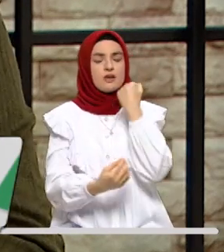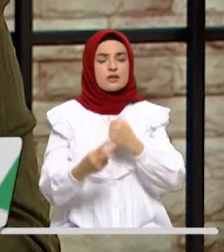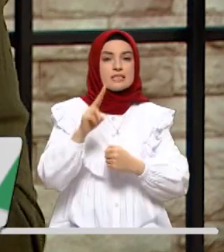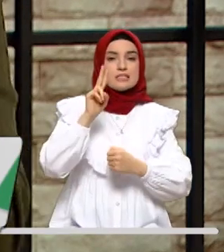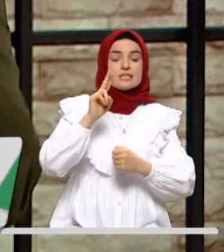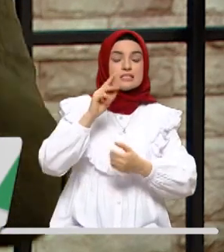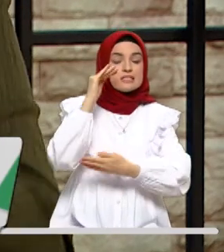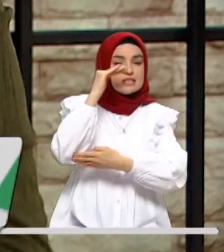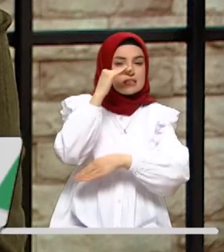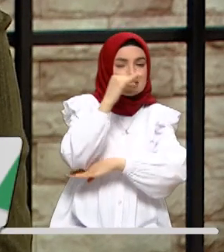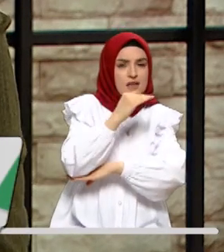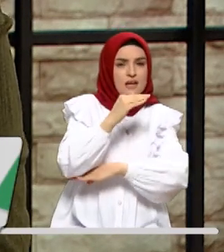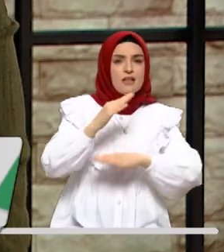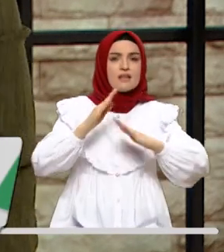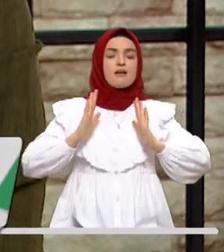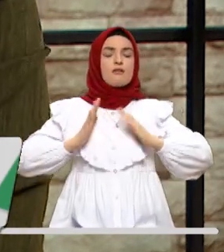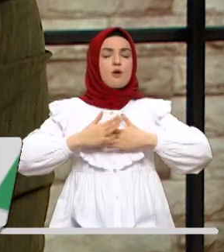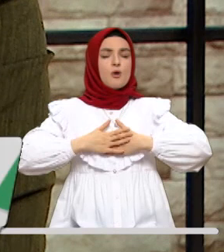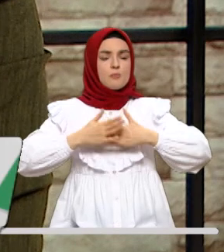kıldı. Gözyaşları içerisinde